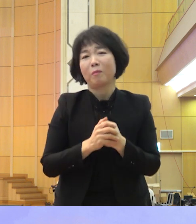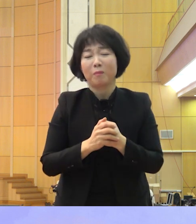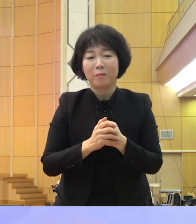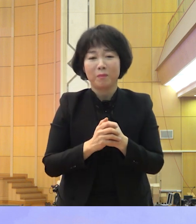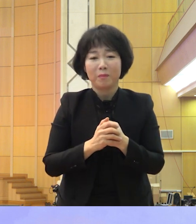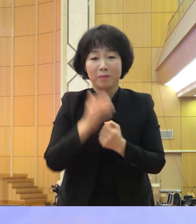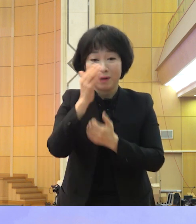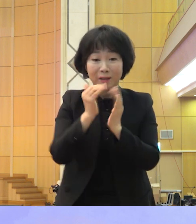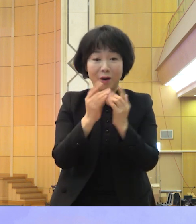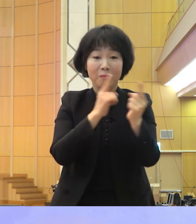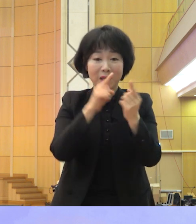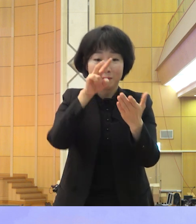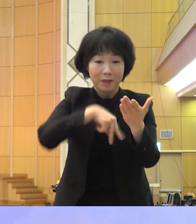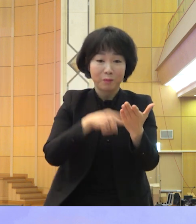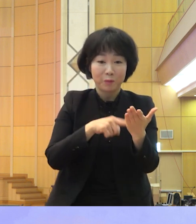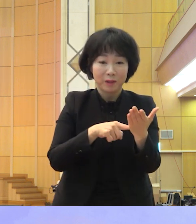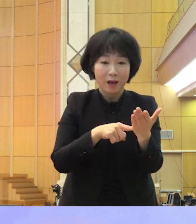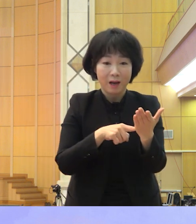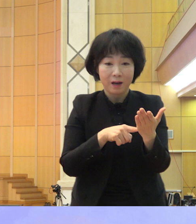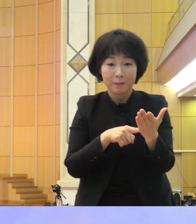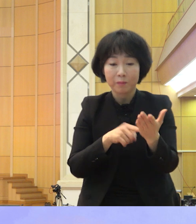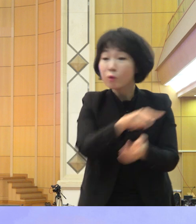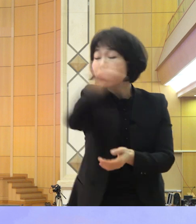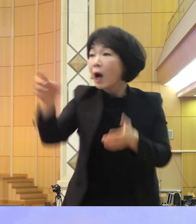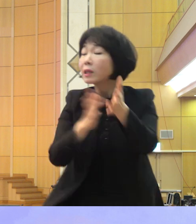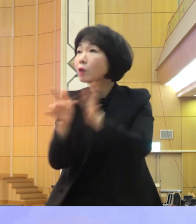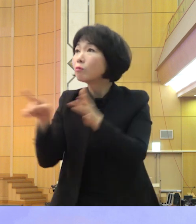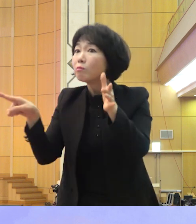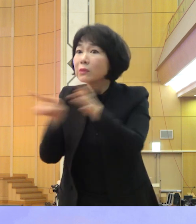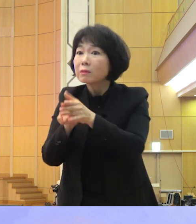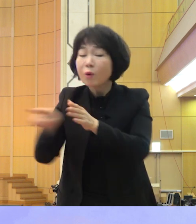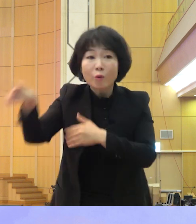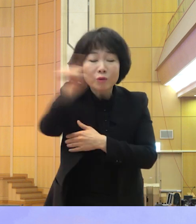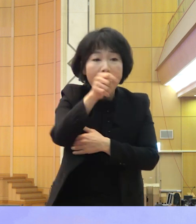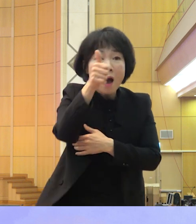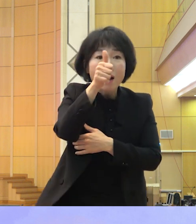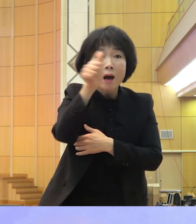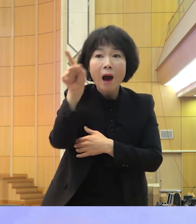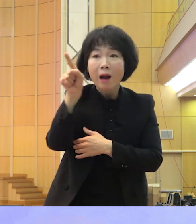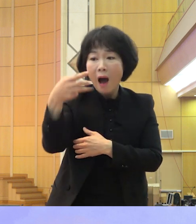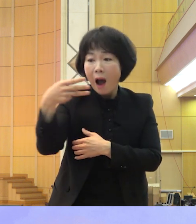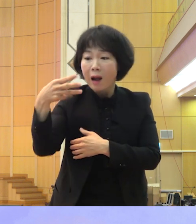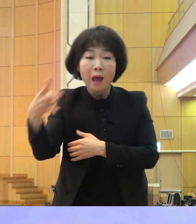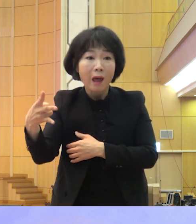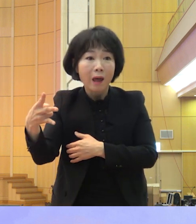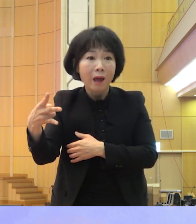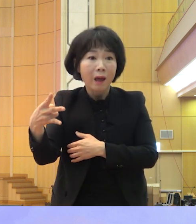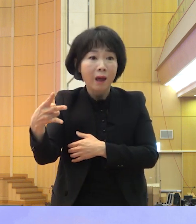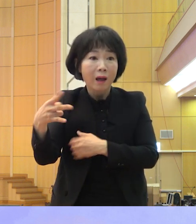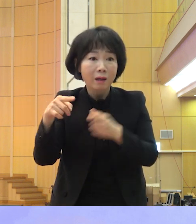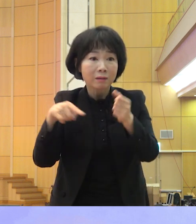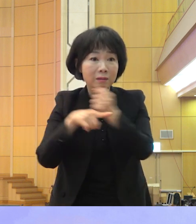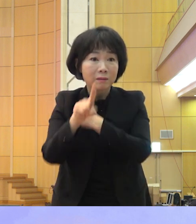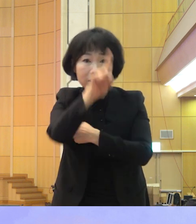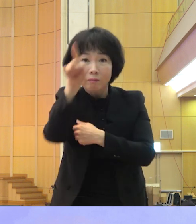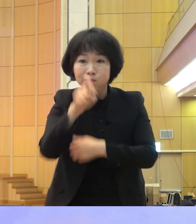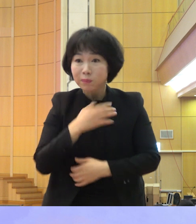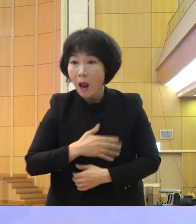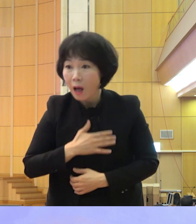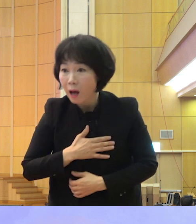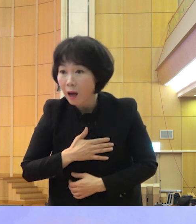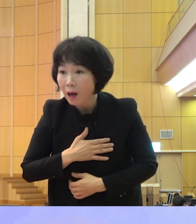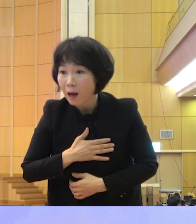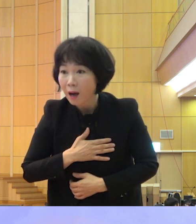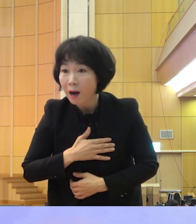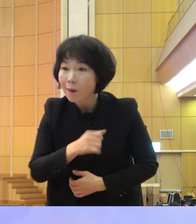그러면 이제 성경 말씀 한번 볼까요? 할례가 뭔지, 여러분들 예수 믿으면서도 할례가 뭔지, 왜 할례를 받으라고 했는지,